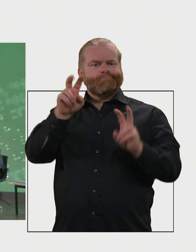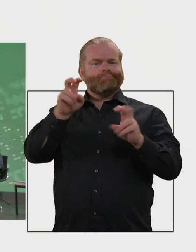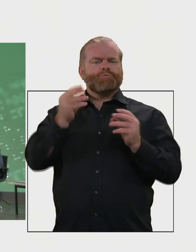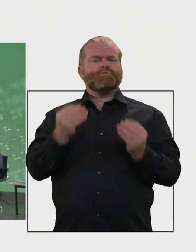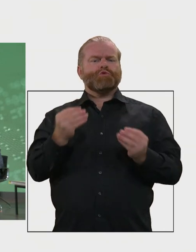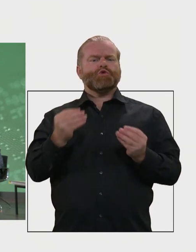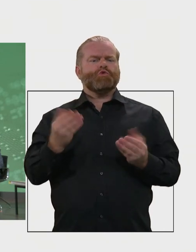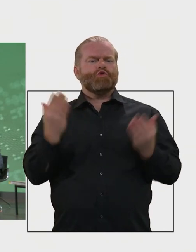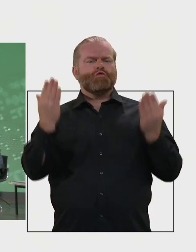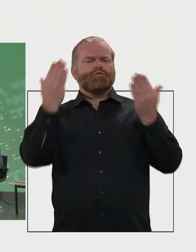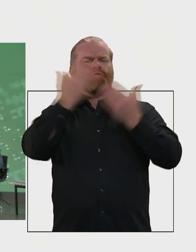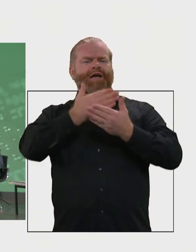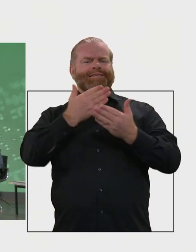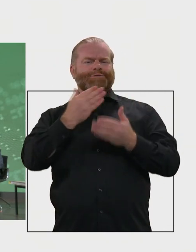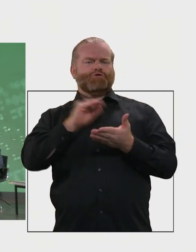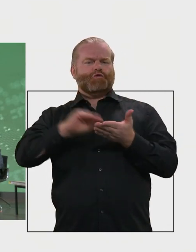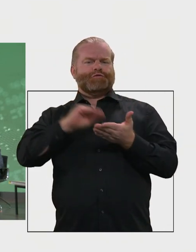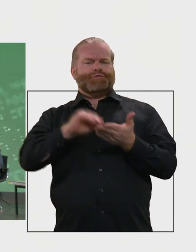noch einmal